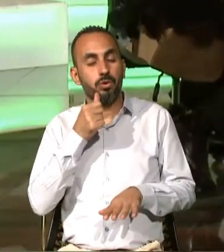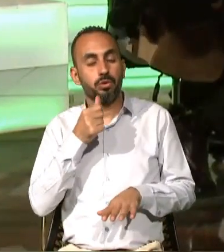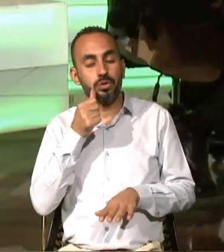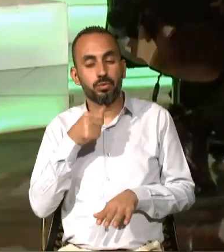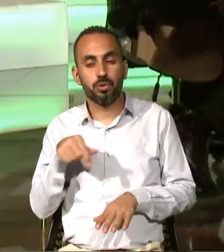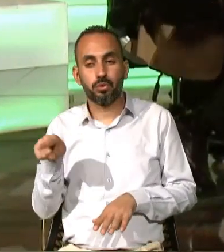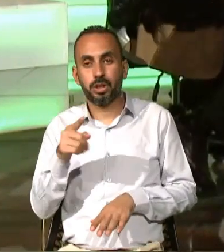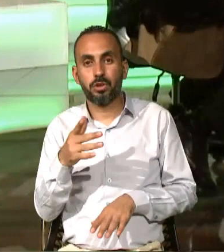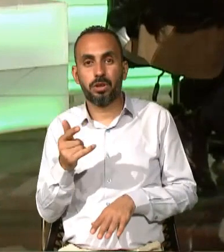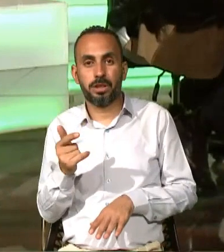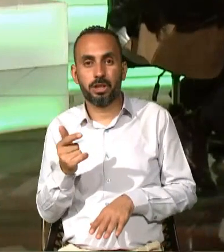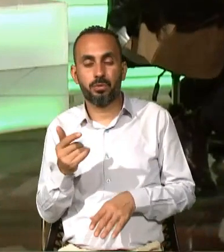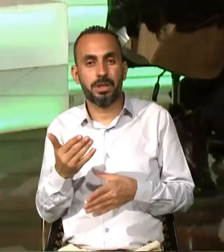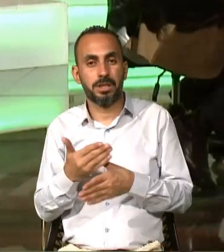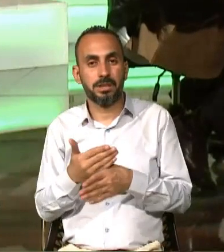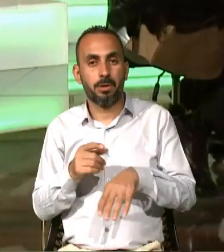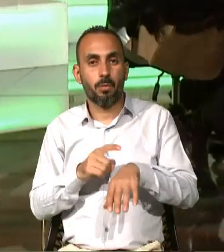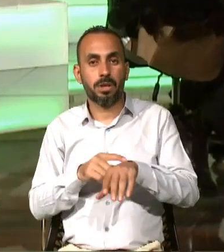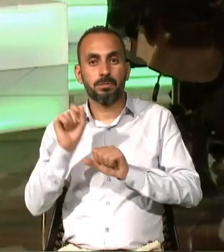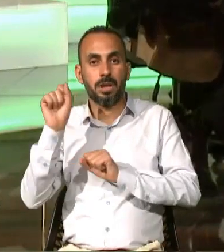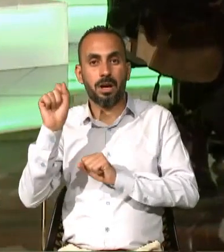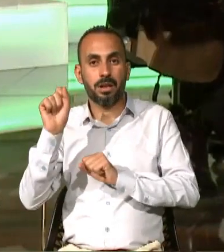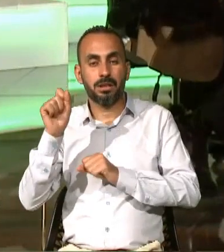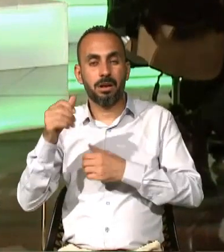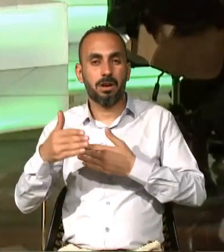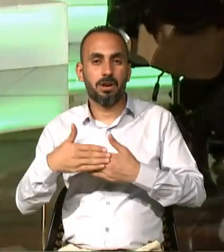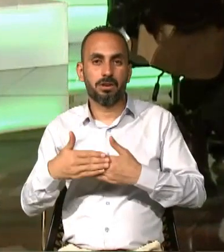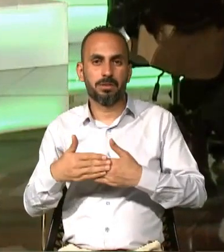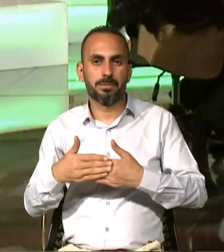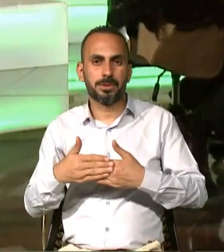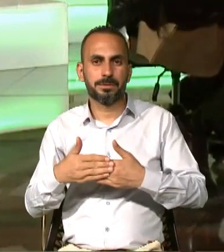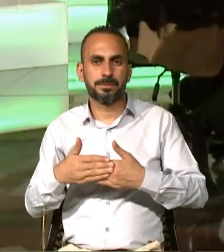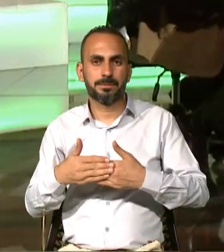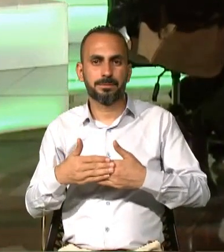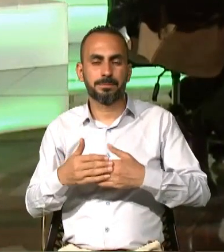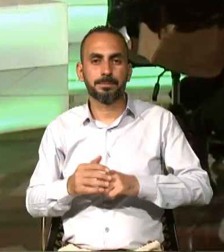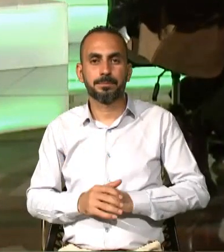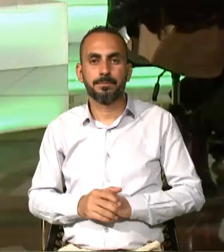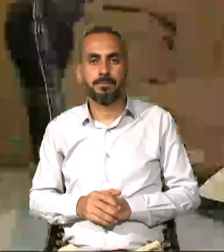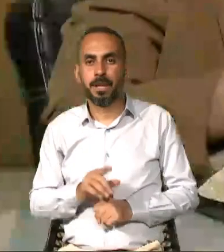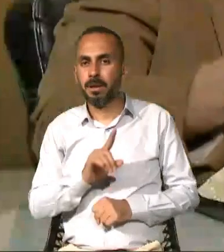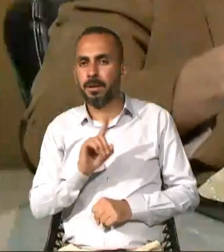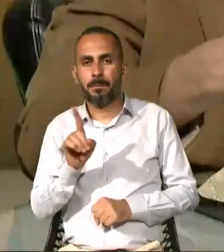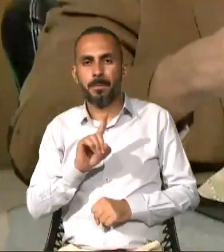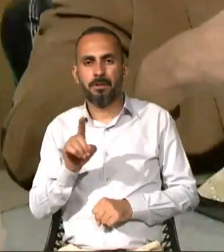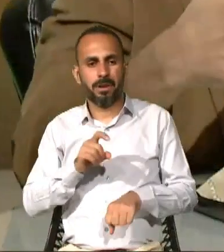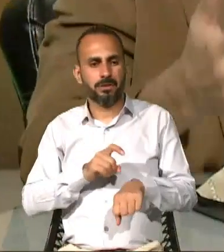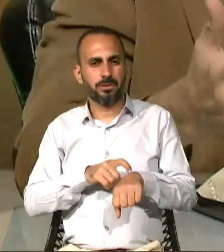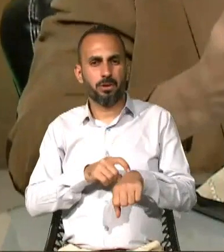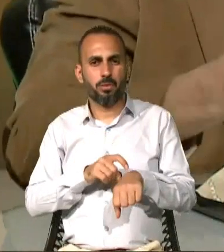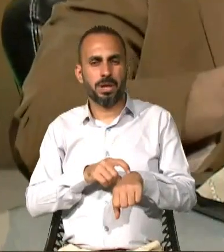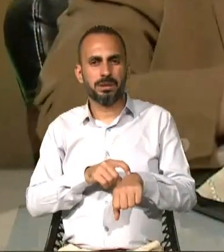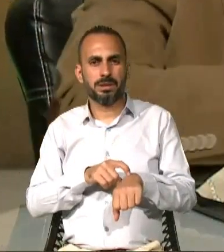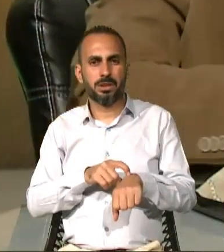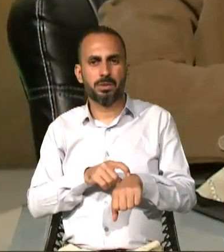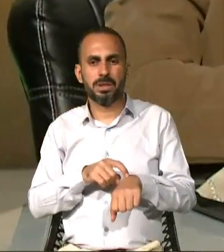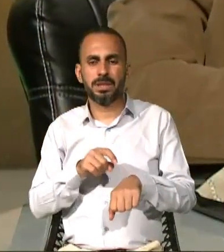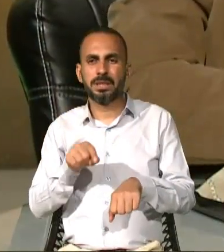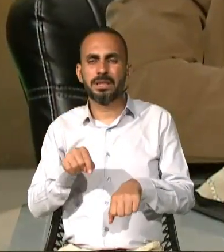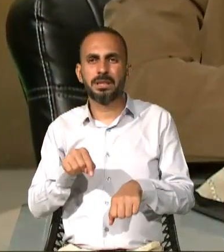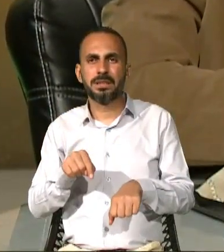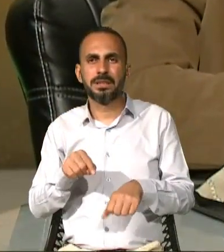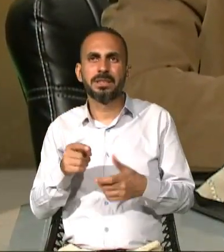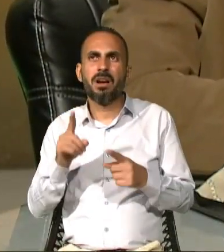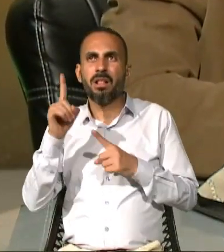لا يئن بعضكم على بعض. بلاش الوقت ده اللي فيه اقتراب مجيء الرب، وانا عارف ان في ناس فقدت اشغالها وفي